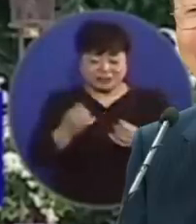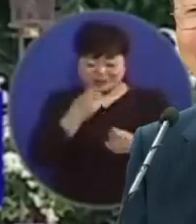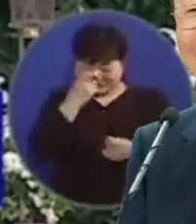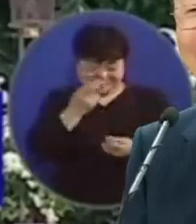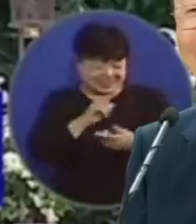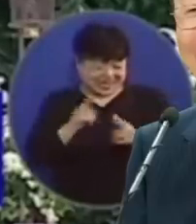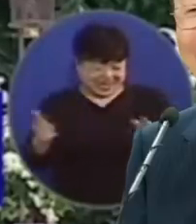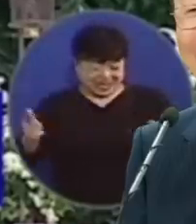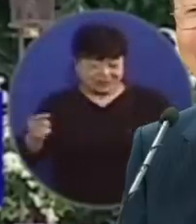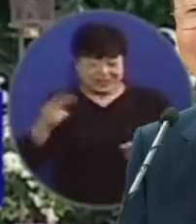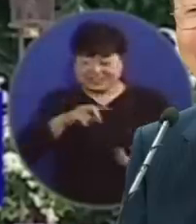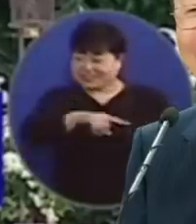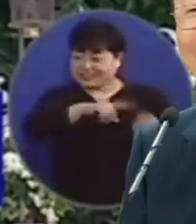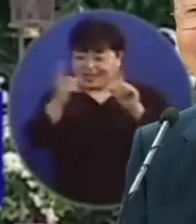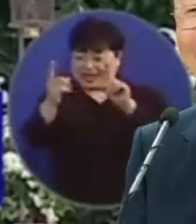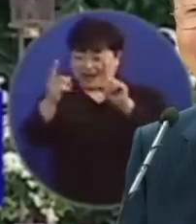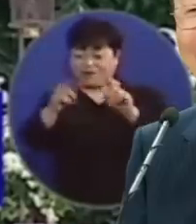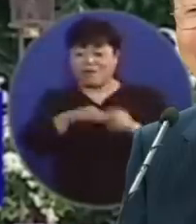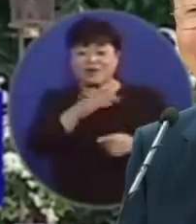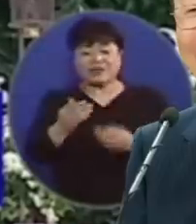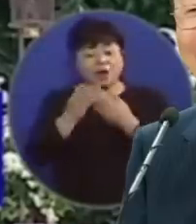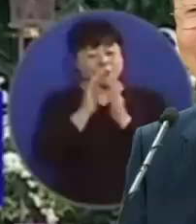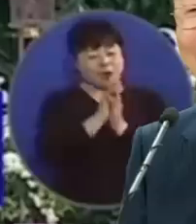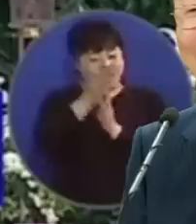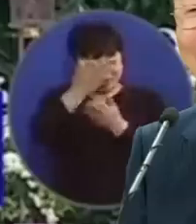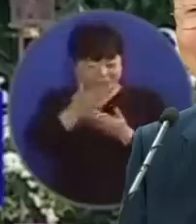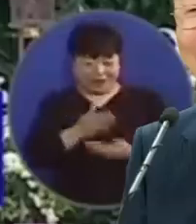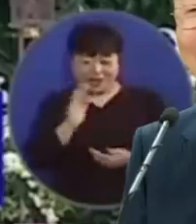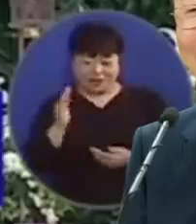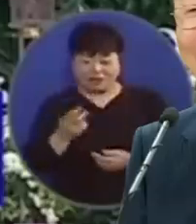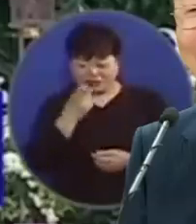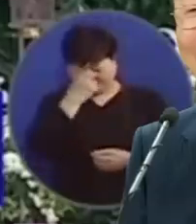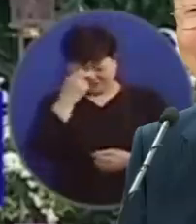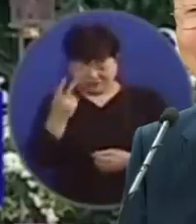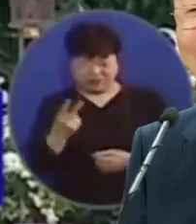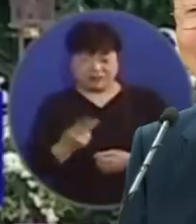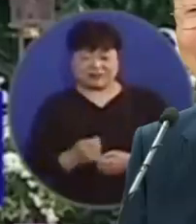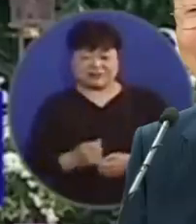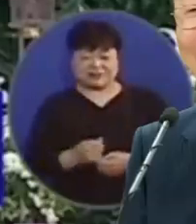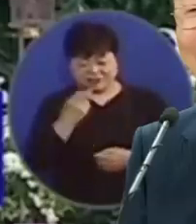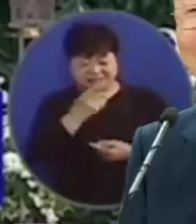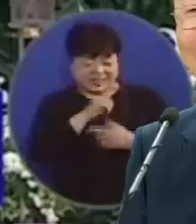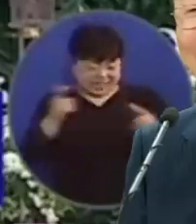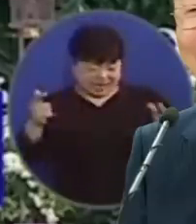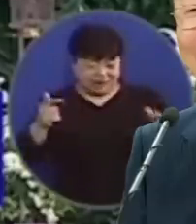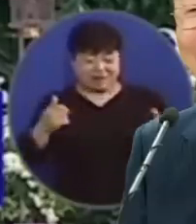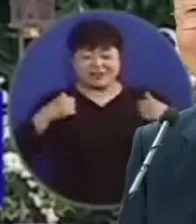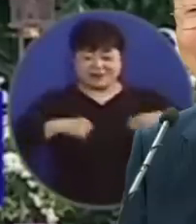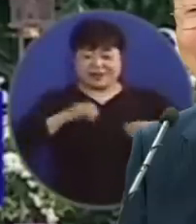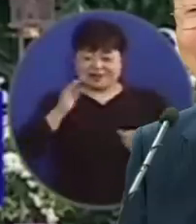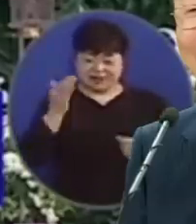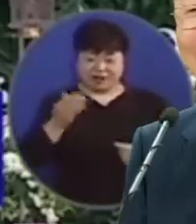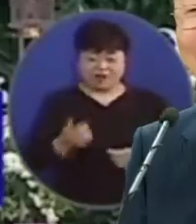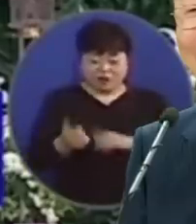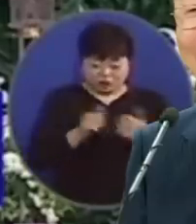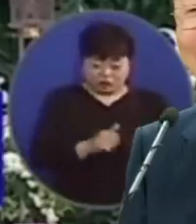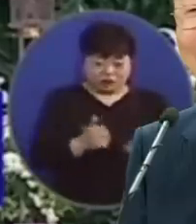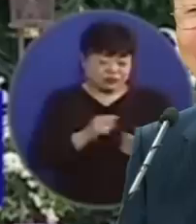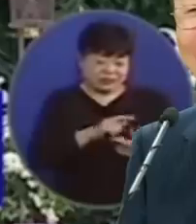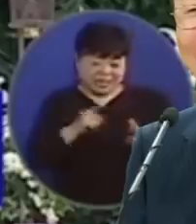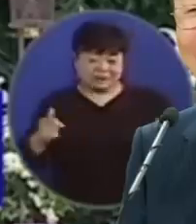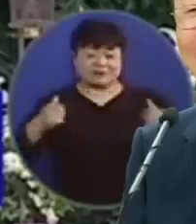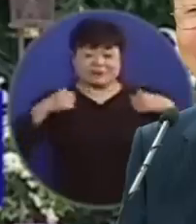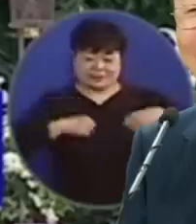썩지 아니할 것으로 다시 살아나고 우리도 변화되리라. 이 썩을 것이 반드시 썩지 아니할 것을 입겠고 이 죽을 것이 죽지